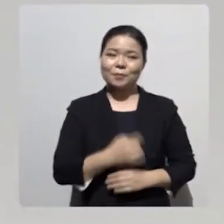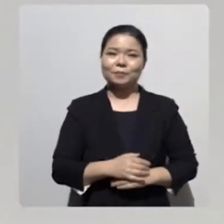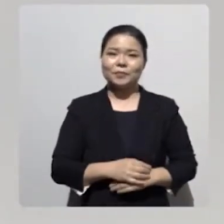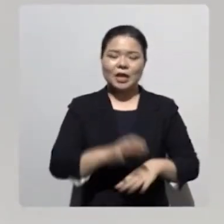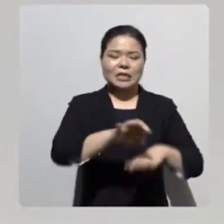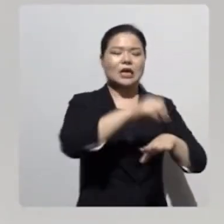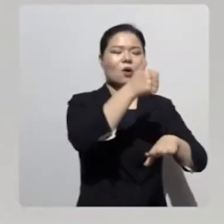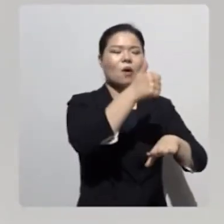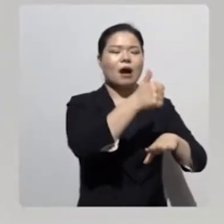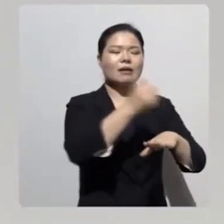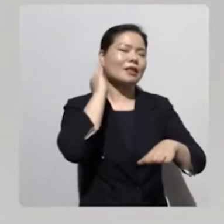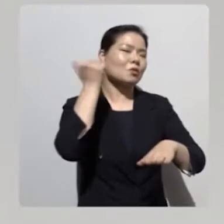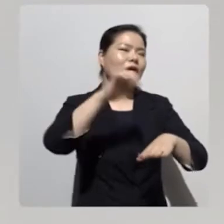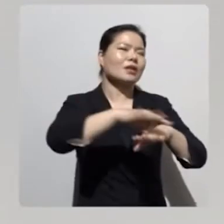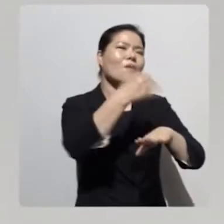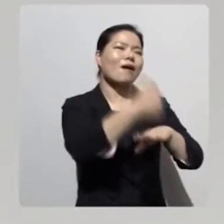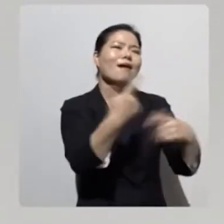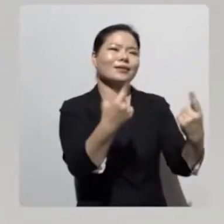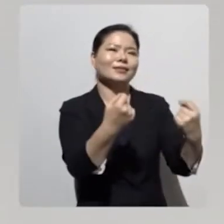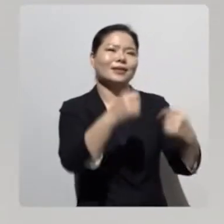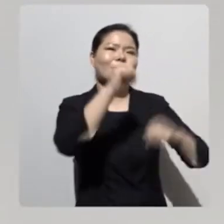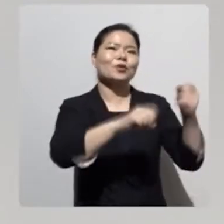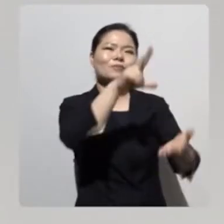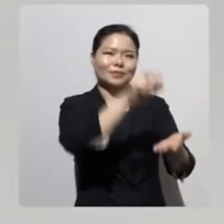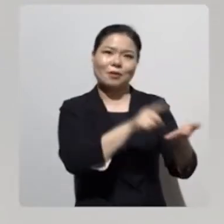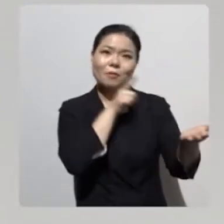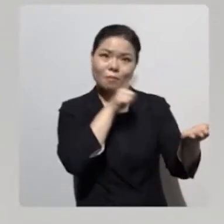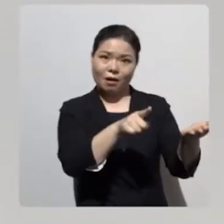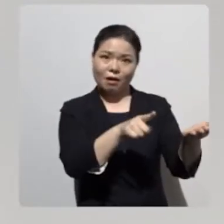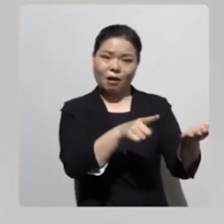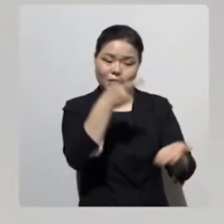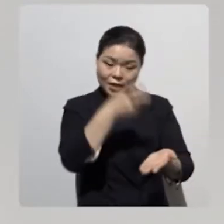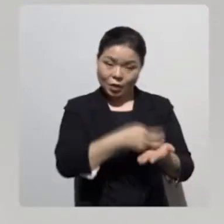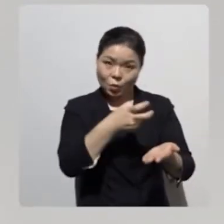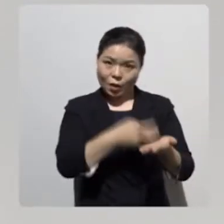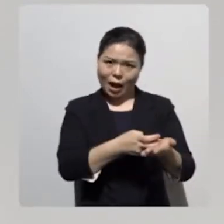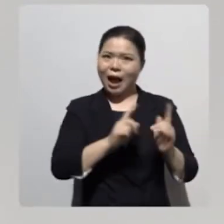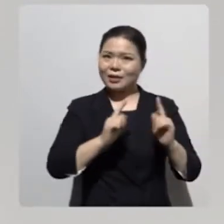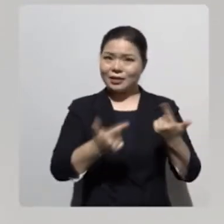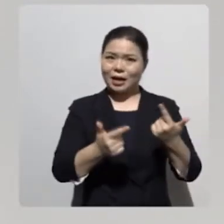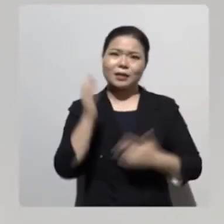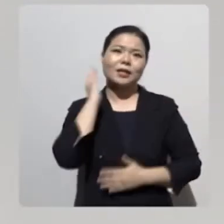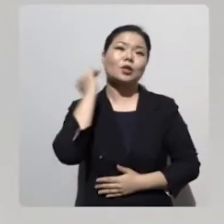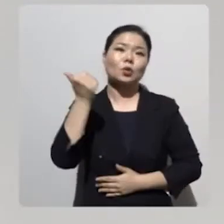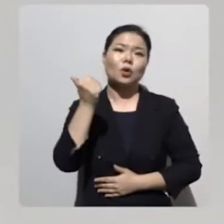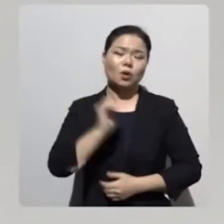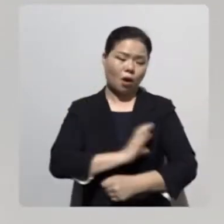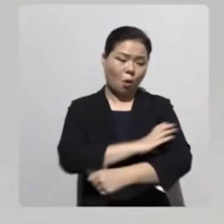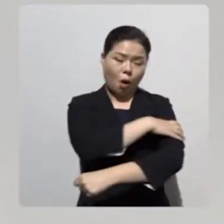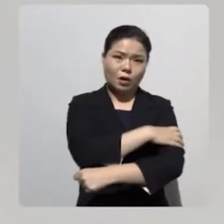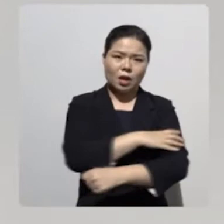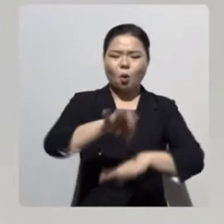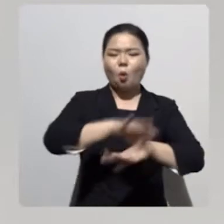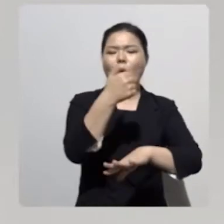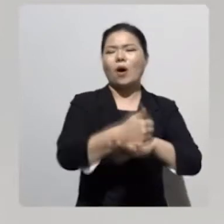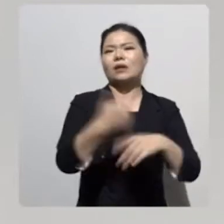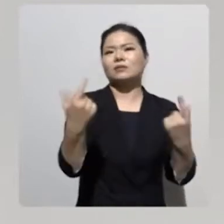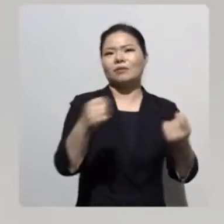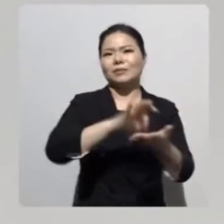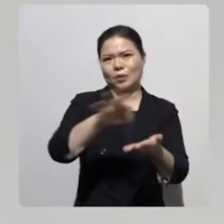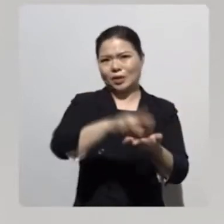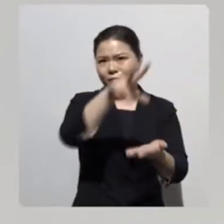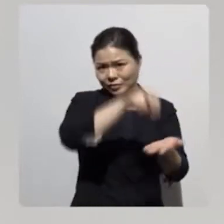합니다. 그러나 문제의 근원은 제도가 아니라 대통령이 권한을 제왕적으로 행사하는 것에